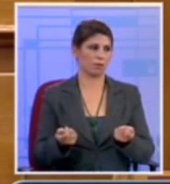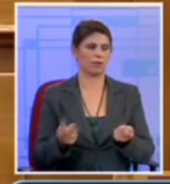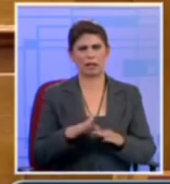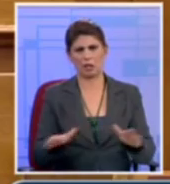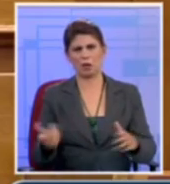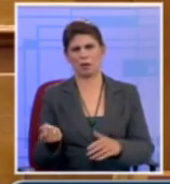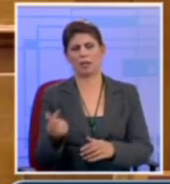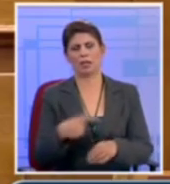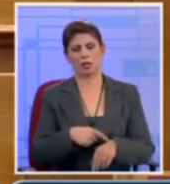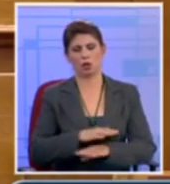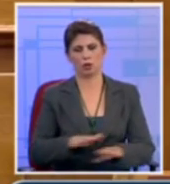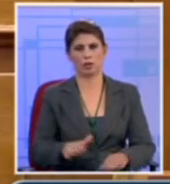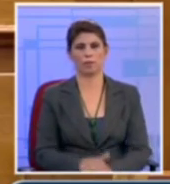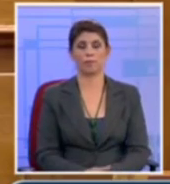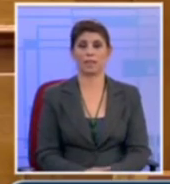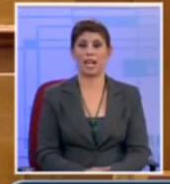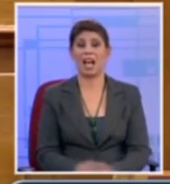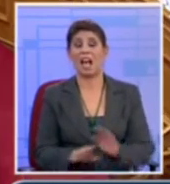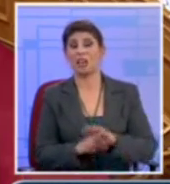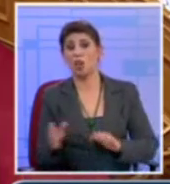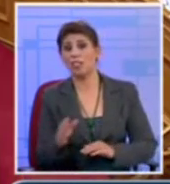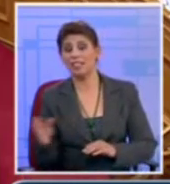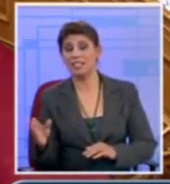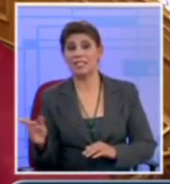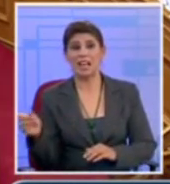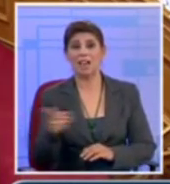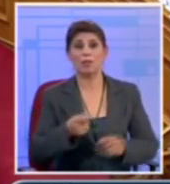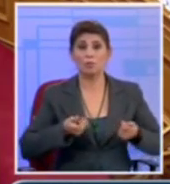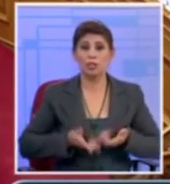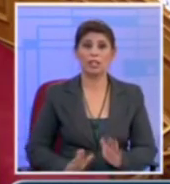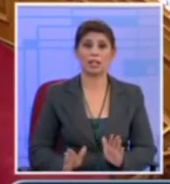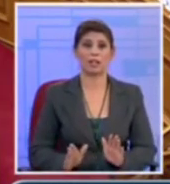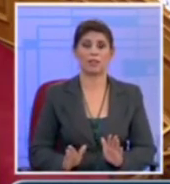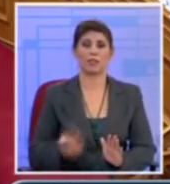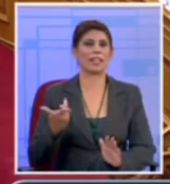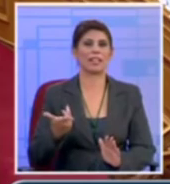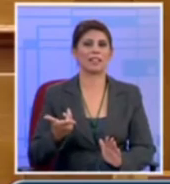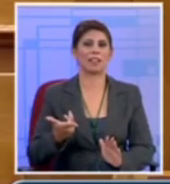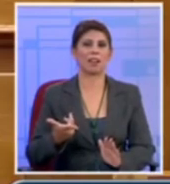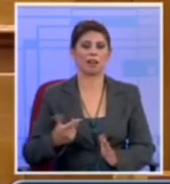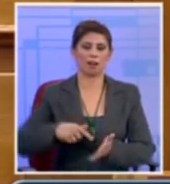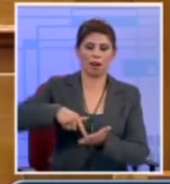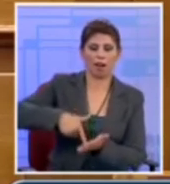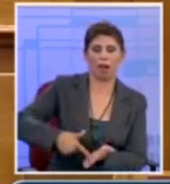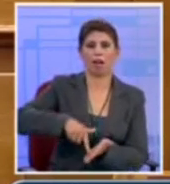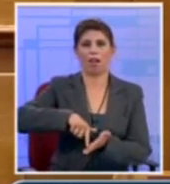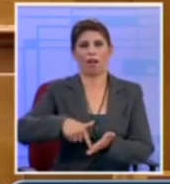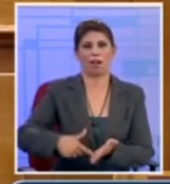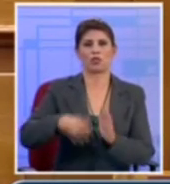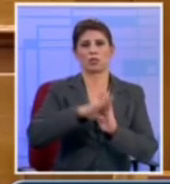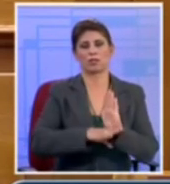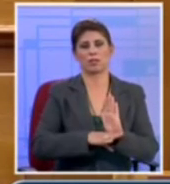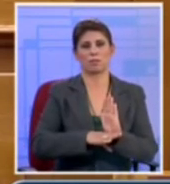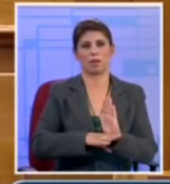Τελειώνω. Ακροδεξιοί είναι αυτοί οι οποίοι γεννήθηκαν για να γίνουν δεκανίκια του συστήματος. Ακροδεξιοί είναι αυτοί που πηγαίνανε να πάρουν